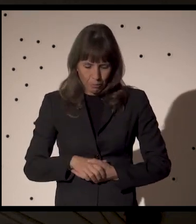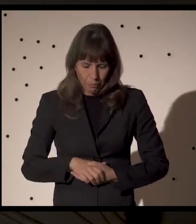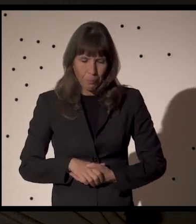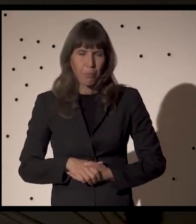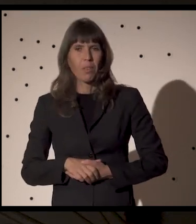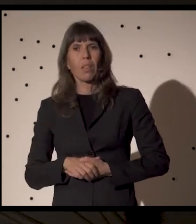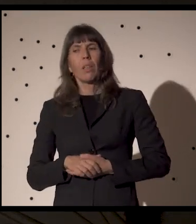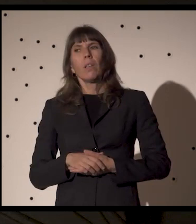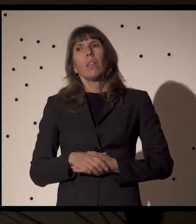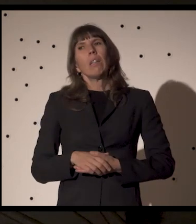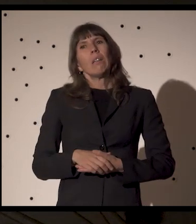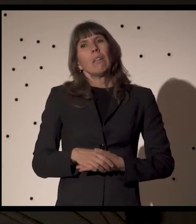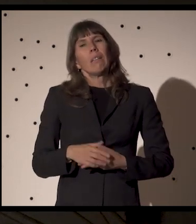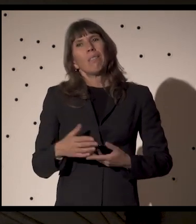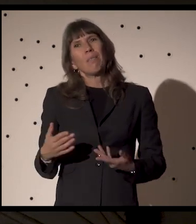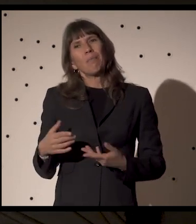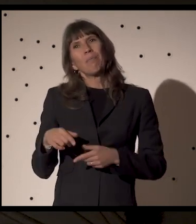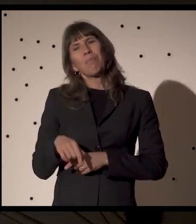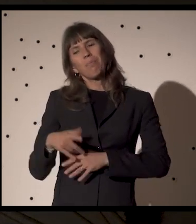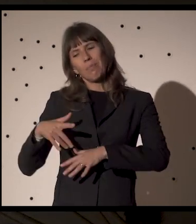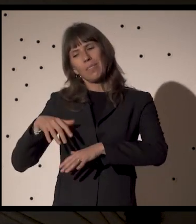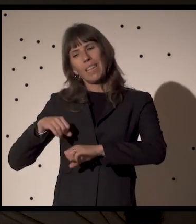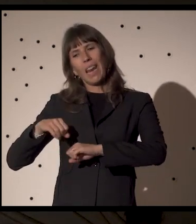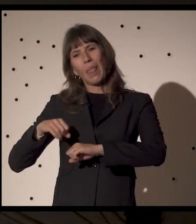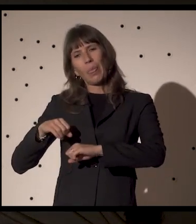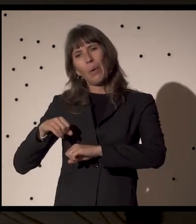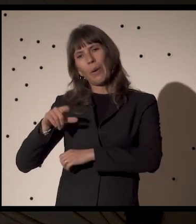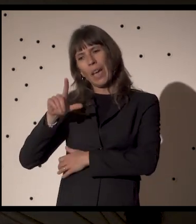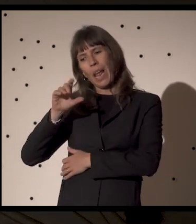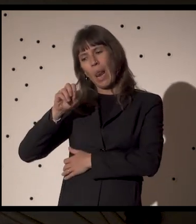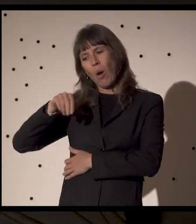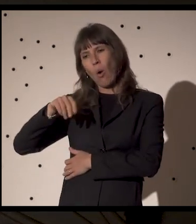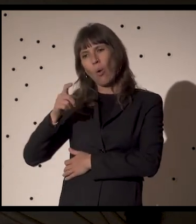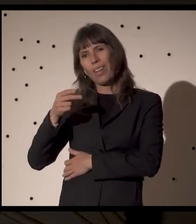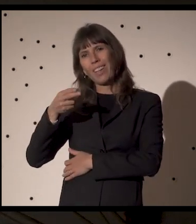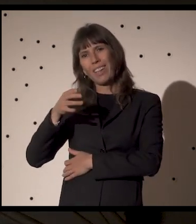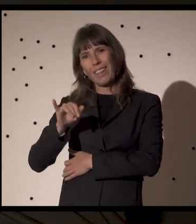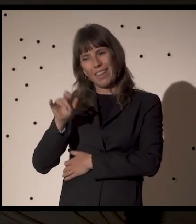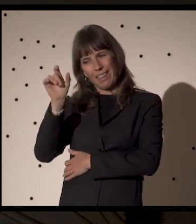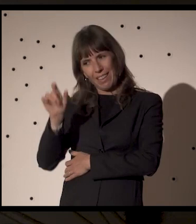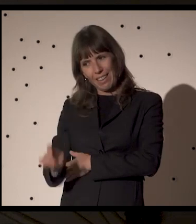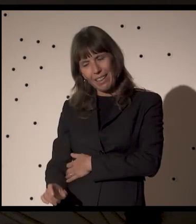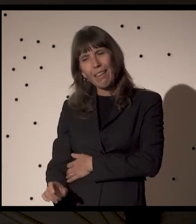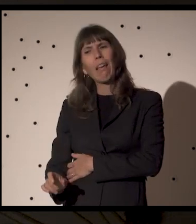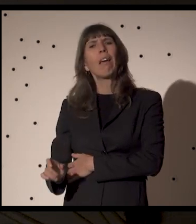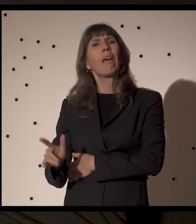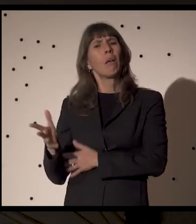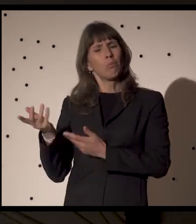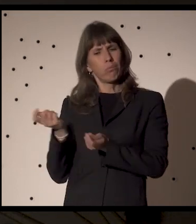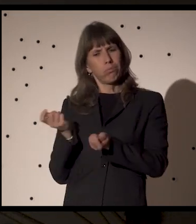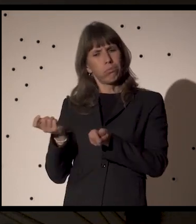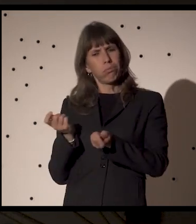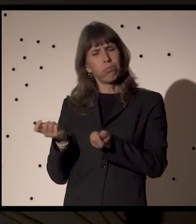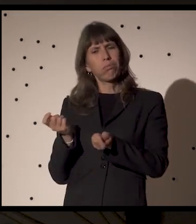alla sapiente conduzione del direttore longhie in tutti questi anni io vorrei associarmi al